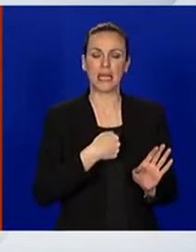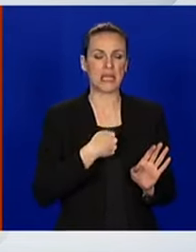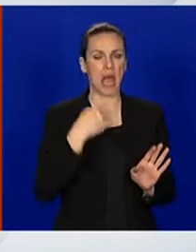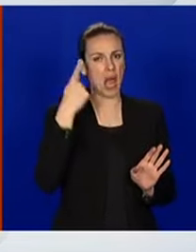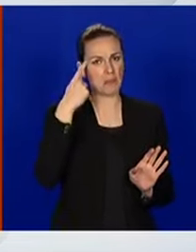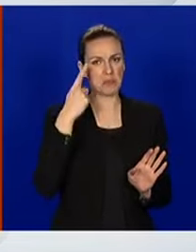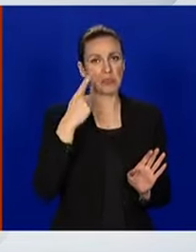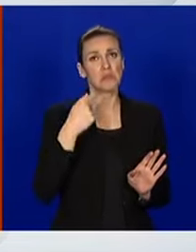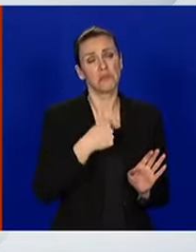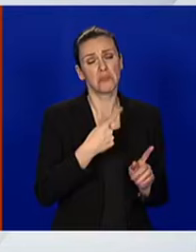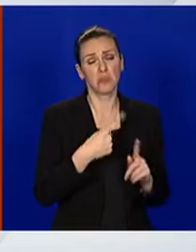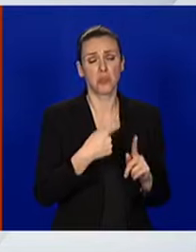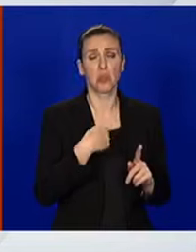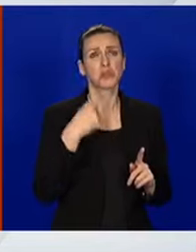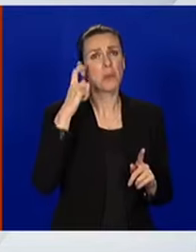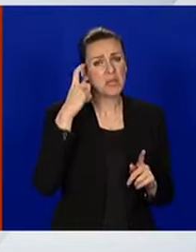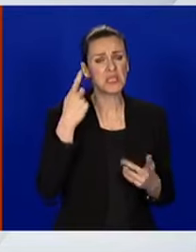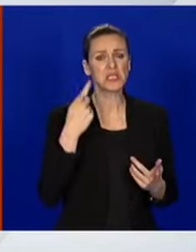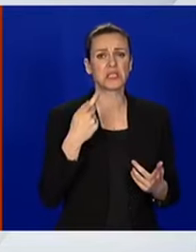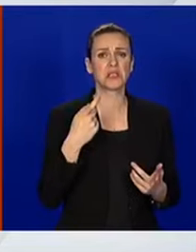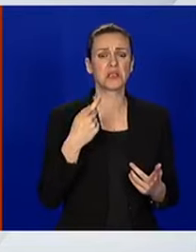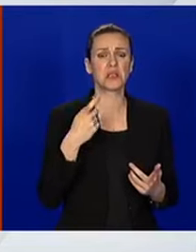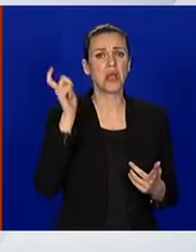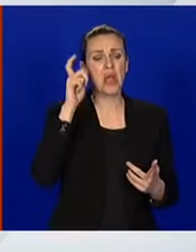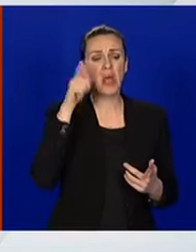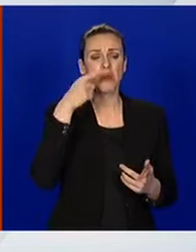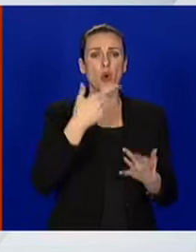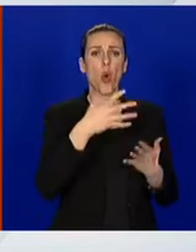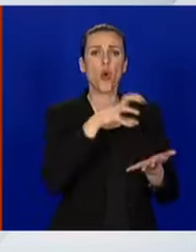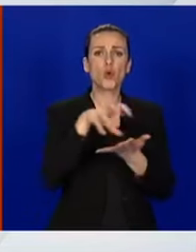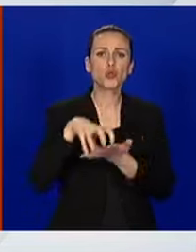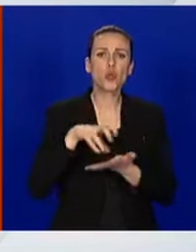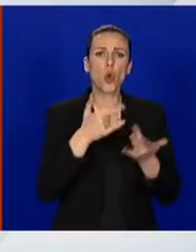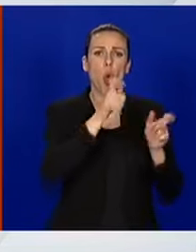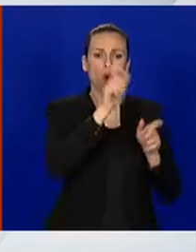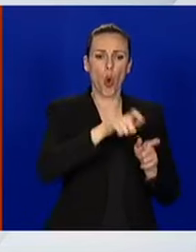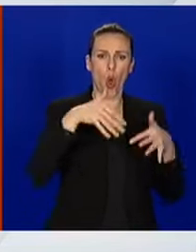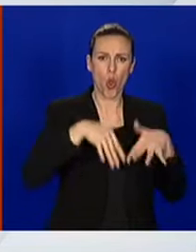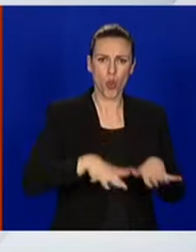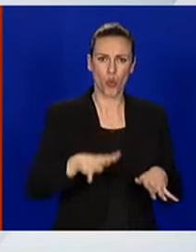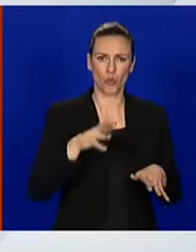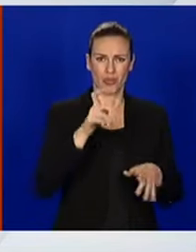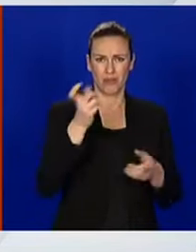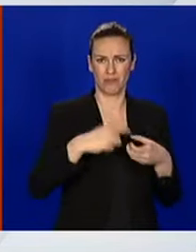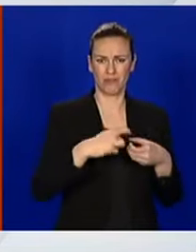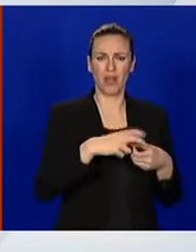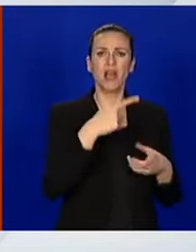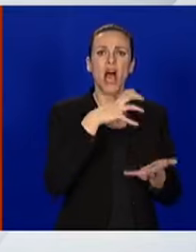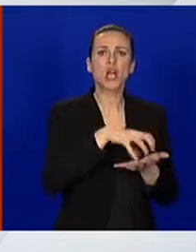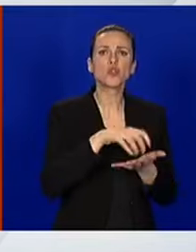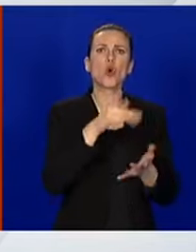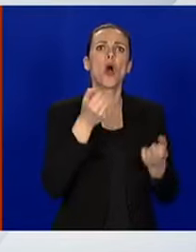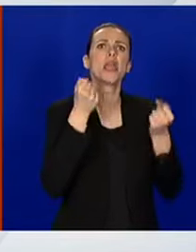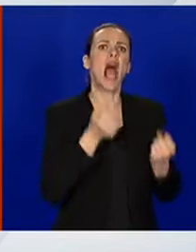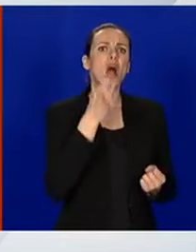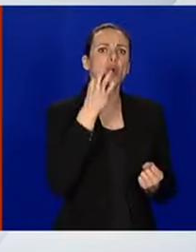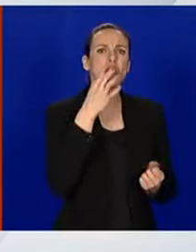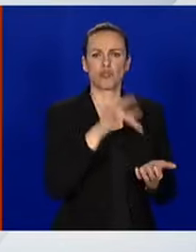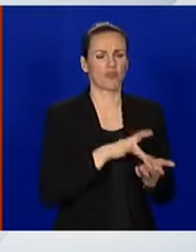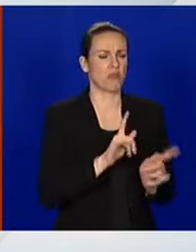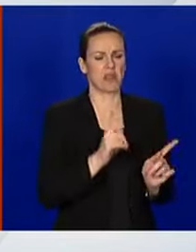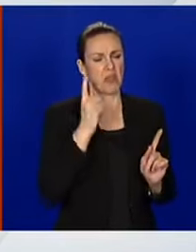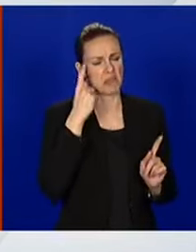i mislim da prema broju stožera i prema broju ljudi koji u Hrvatskoj sudjeluje, da su stožeri posebno rizično mjesto